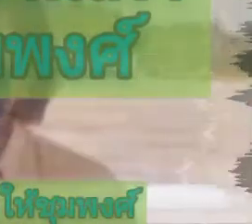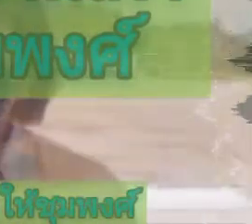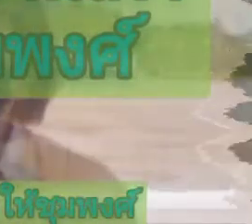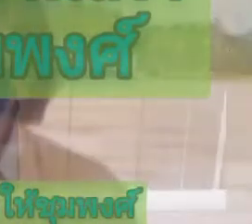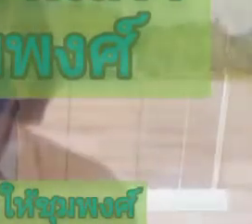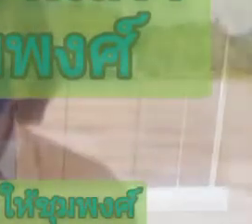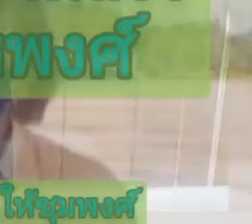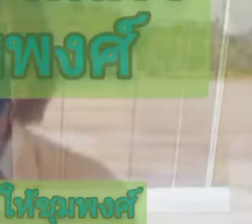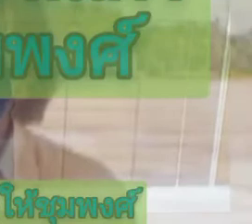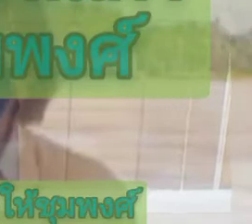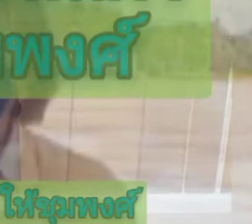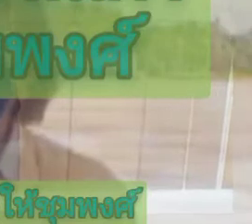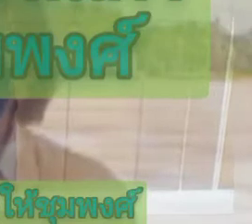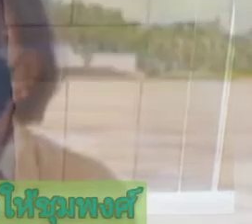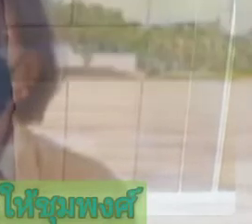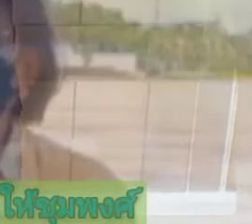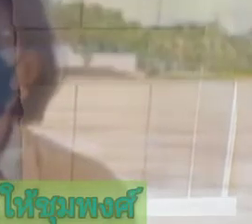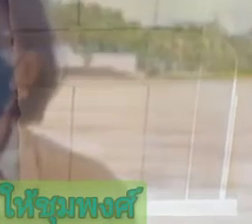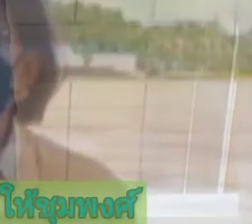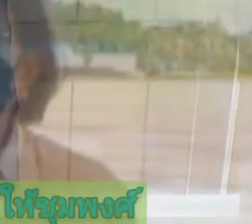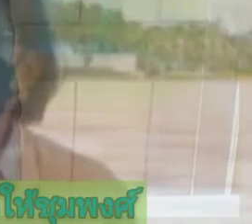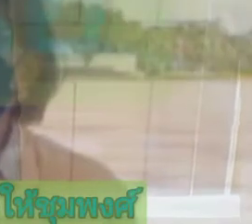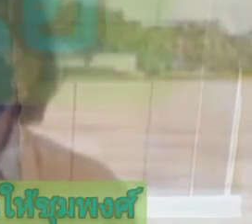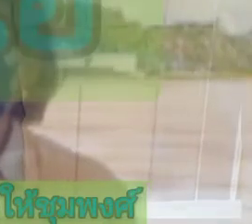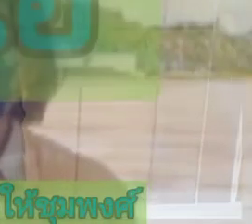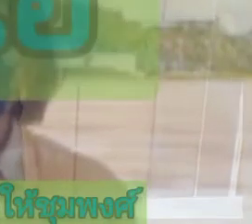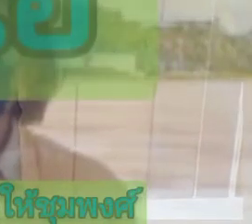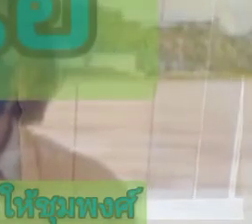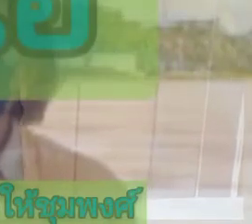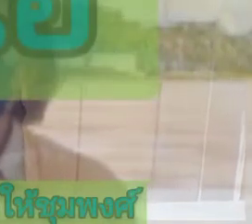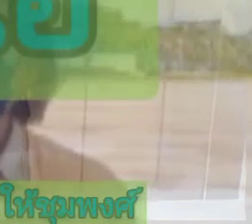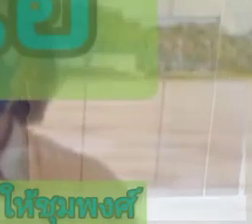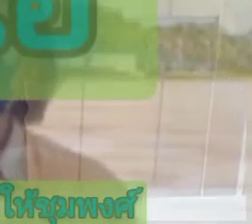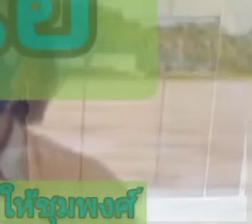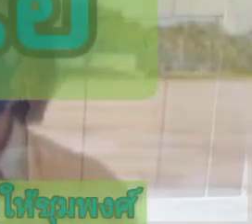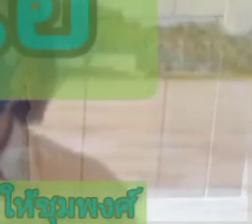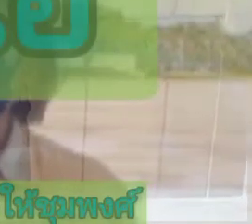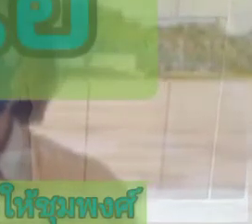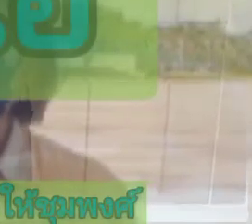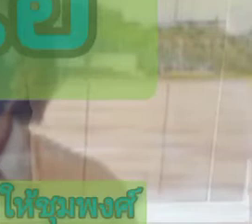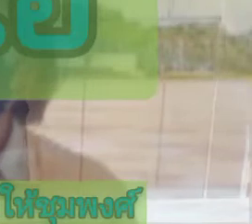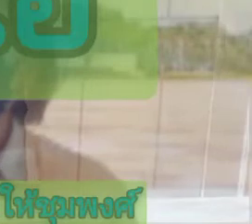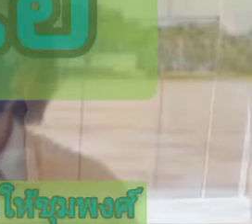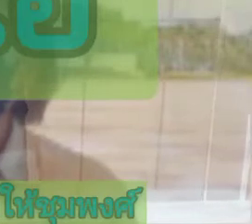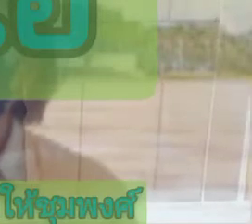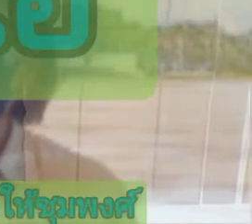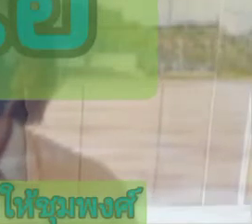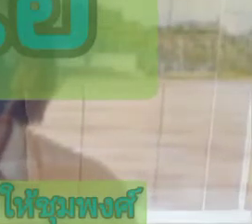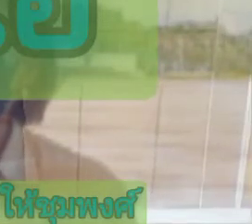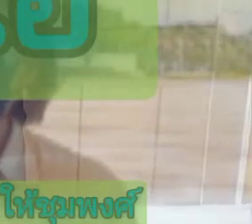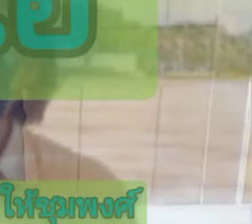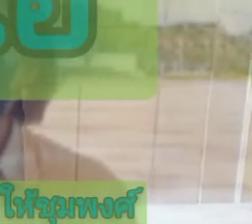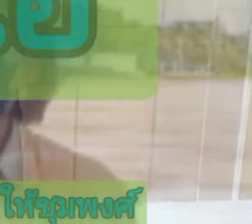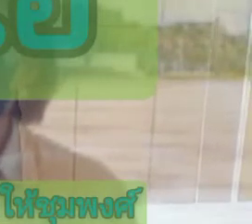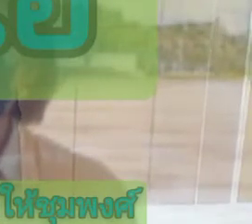เช้านี้ผมก็งงเหมือนกันวันนี้เราพิจารณางบประมาณประจำปี2566หรือจะไปพิจารณางบประมาณของพรรคการเมืองใหม่ซึ่งยังไม่เป็นรัฐบาลในเวลานี้นะครับอย่าใช้